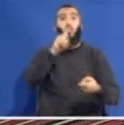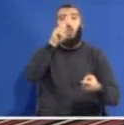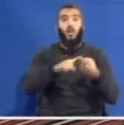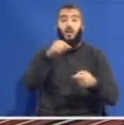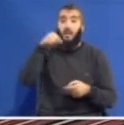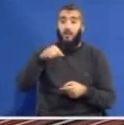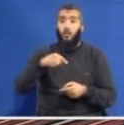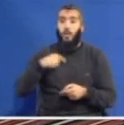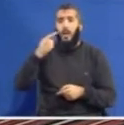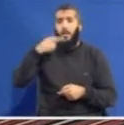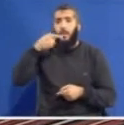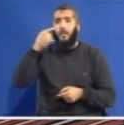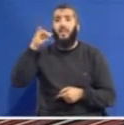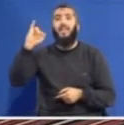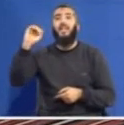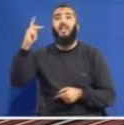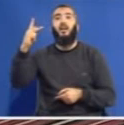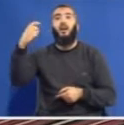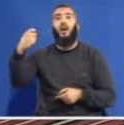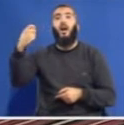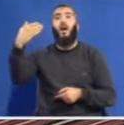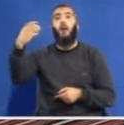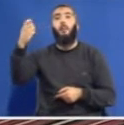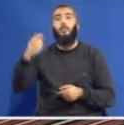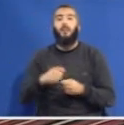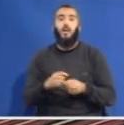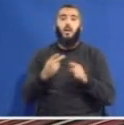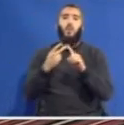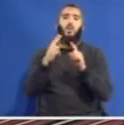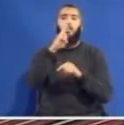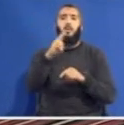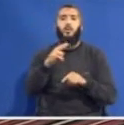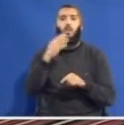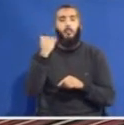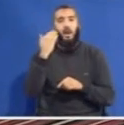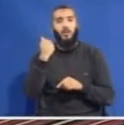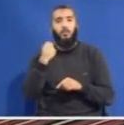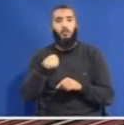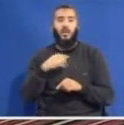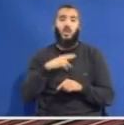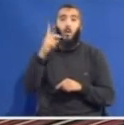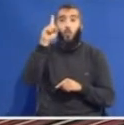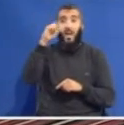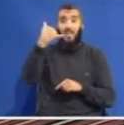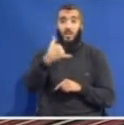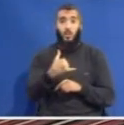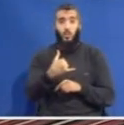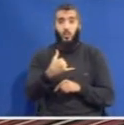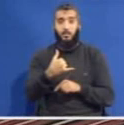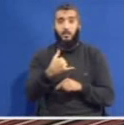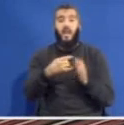ولا نقدر في أي وقت نغرم، يعني مثلا عندي نهار نغرم، نقدر نغرم مامور